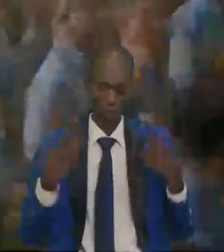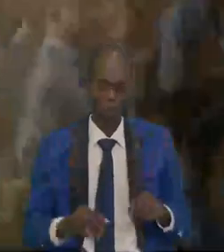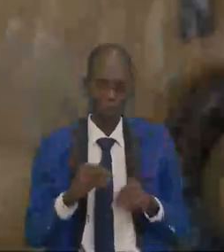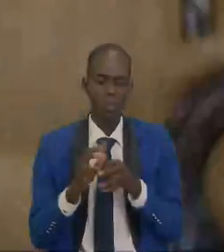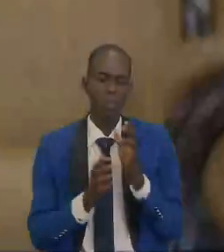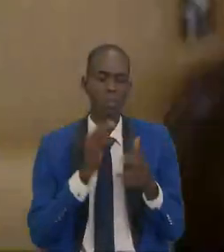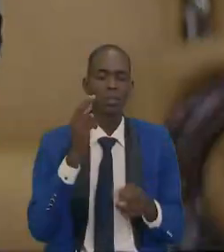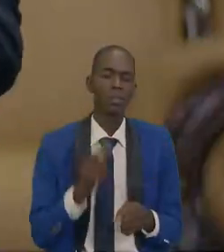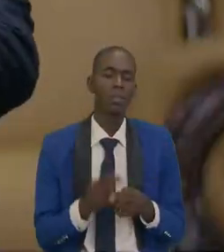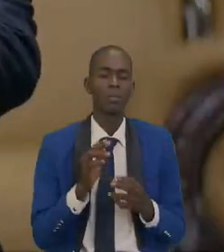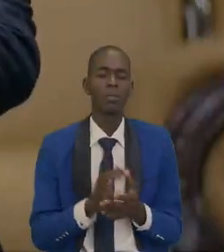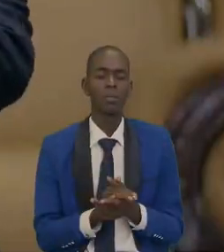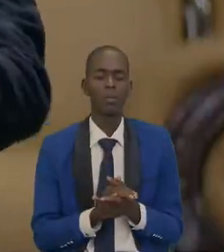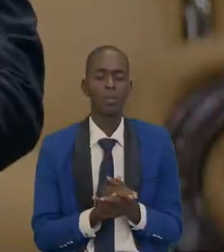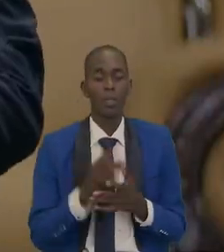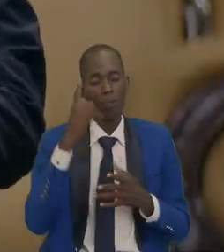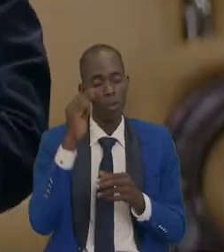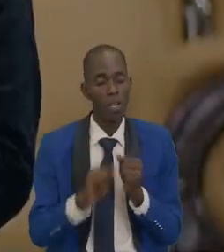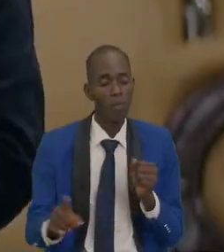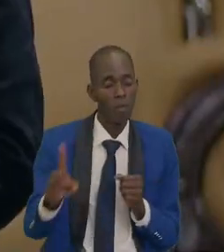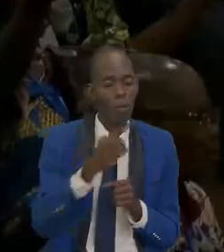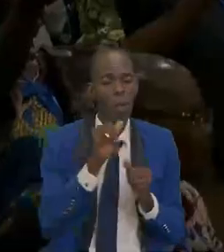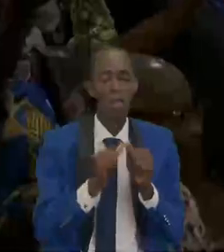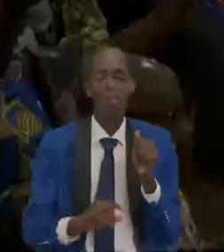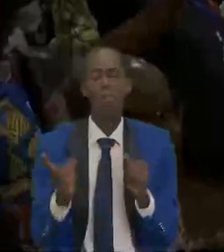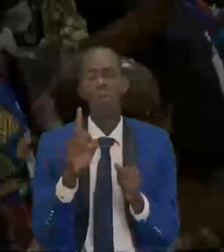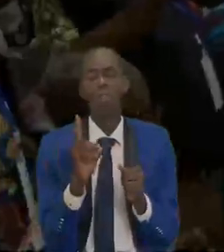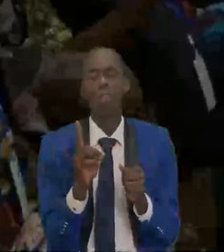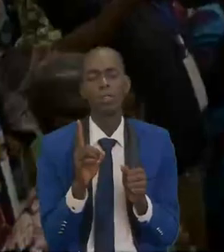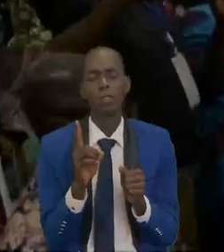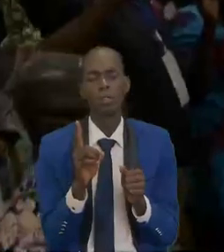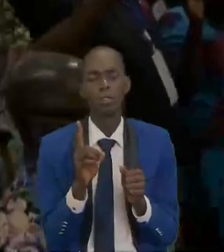fait. Pour chacun partout.